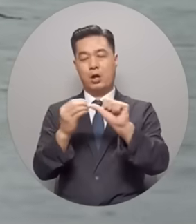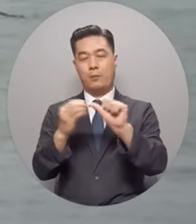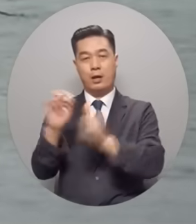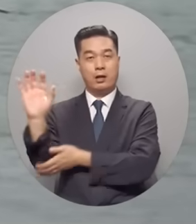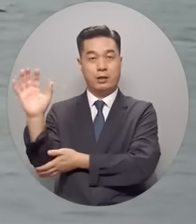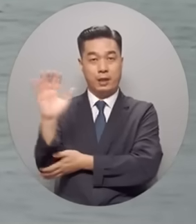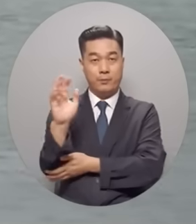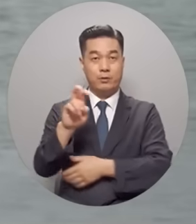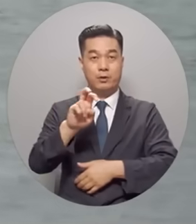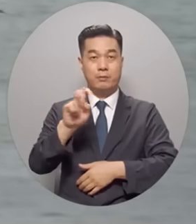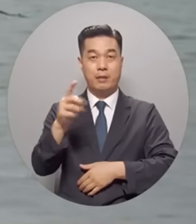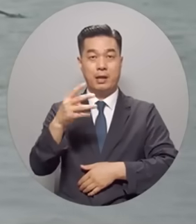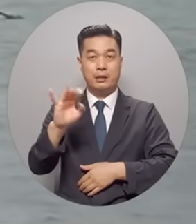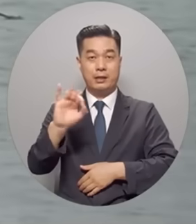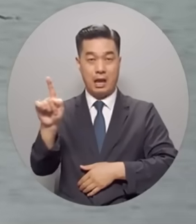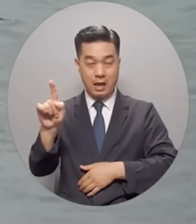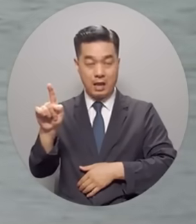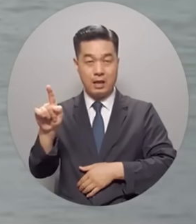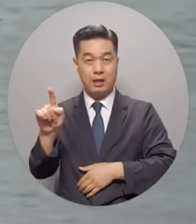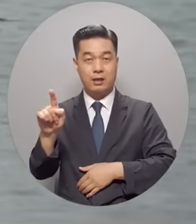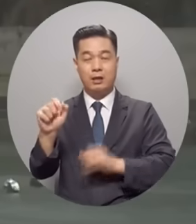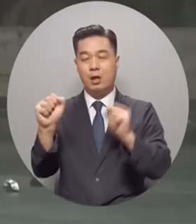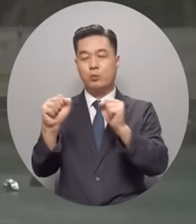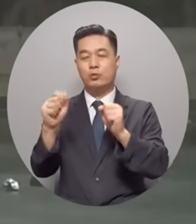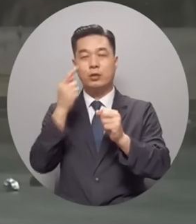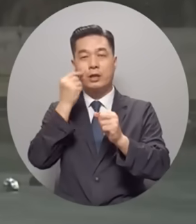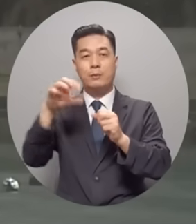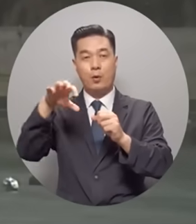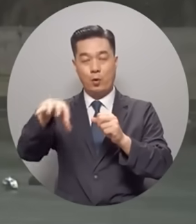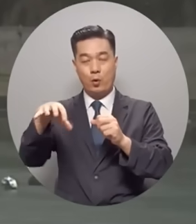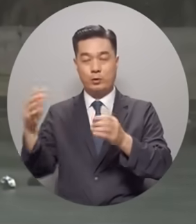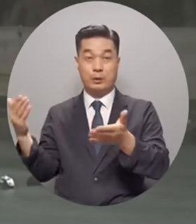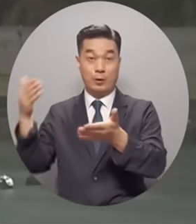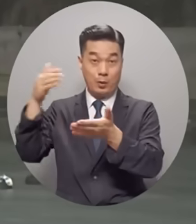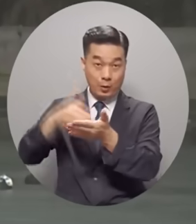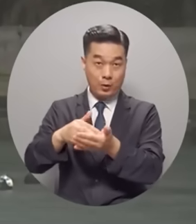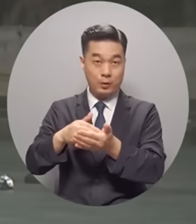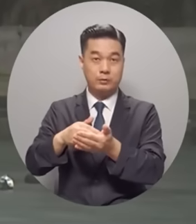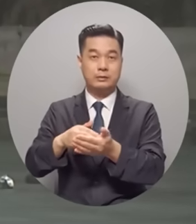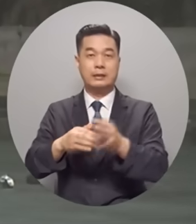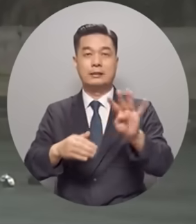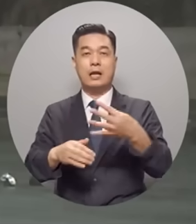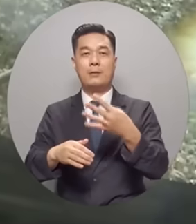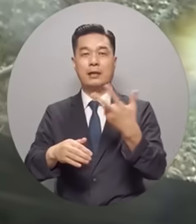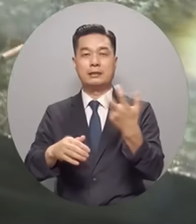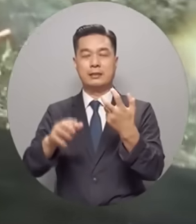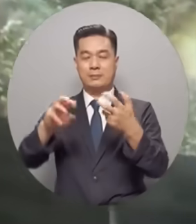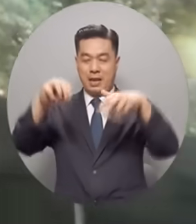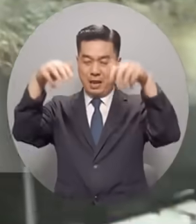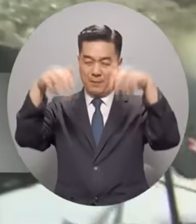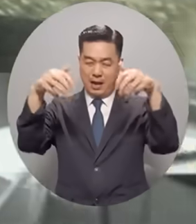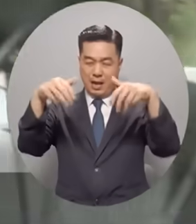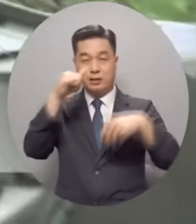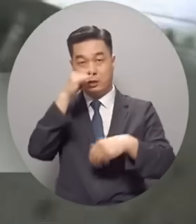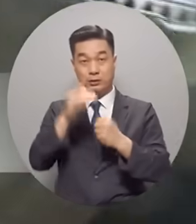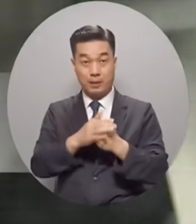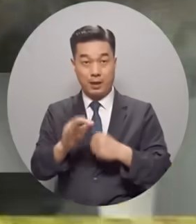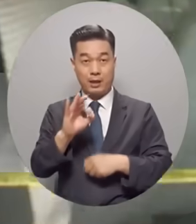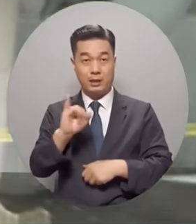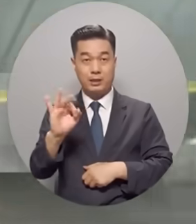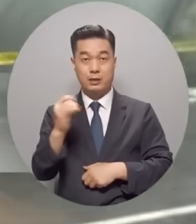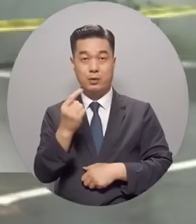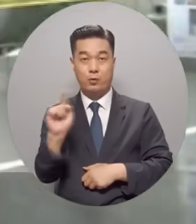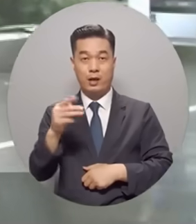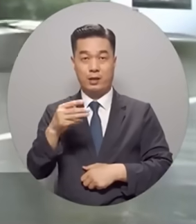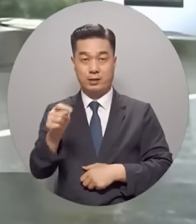마리아가 북일본에 상륙해 최대 470mm의 폭우를 쏟아붓고 있습니다. 이와떼현과 후쿠시마현